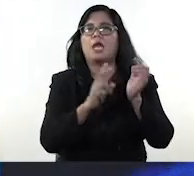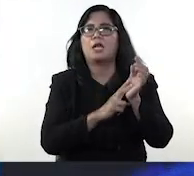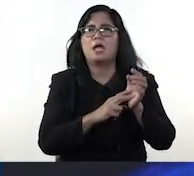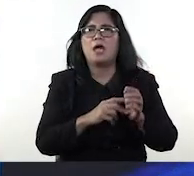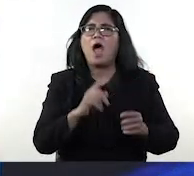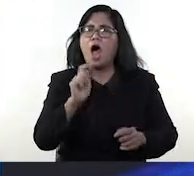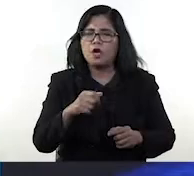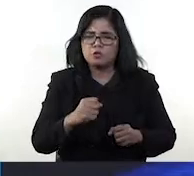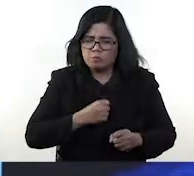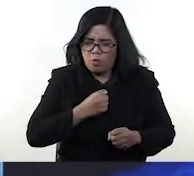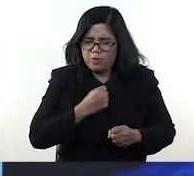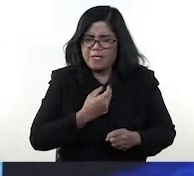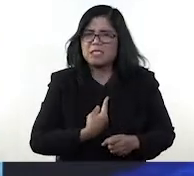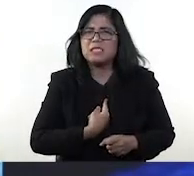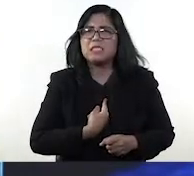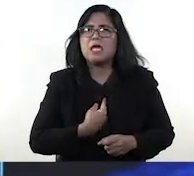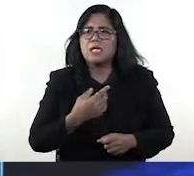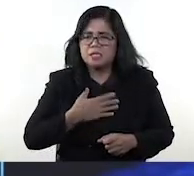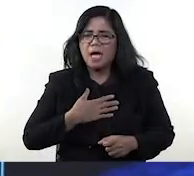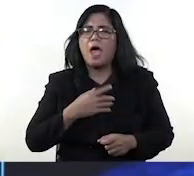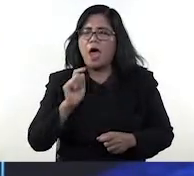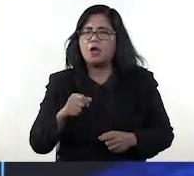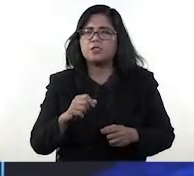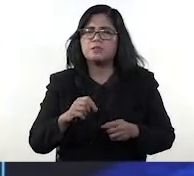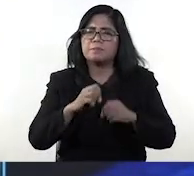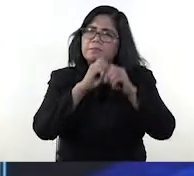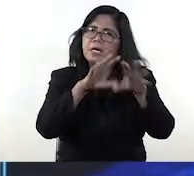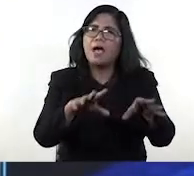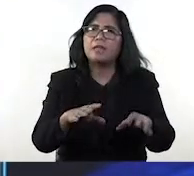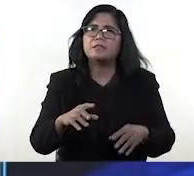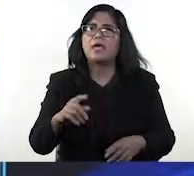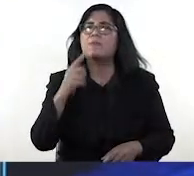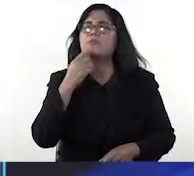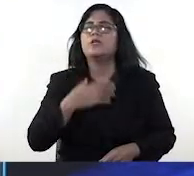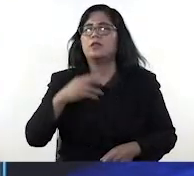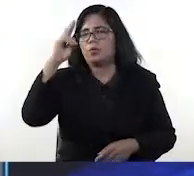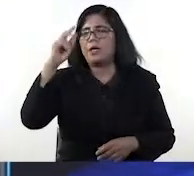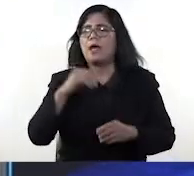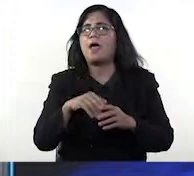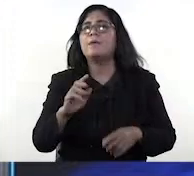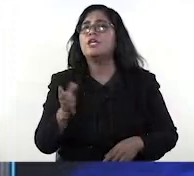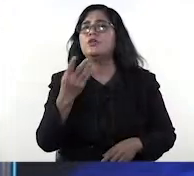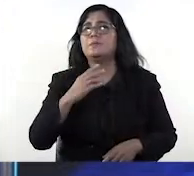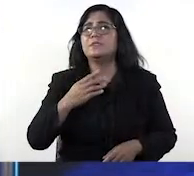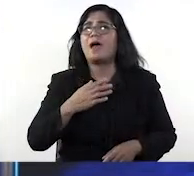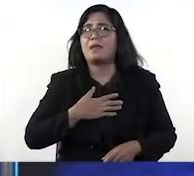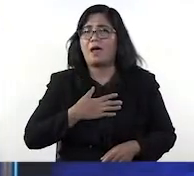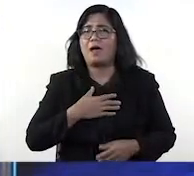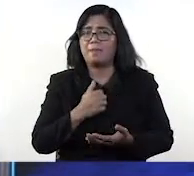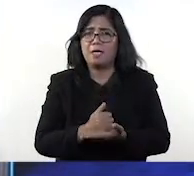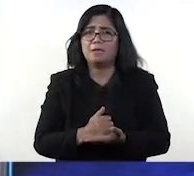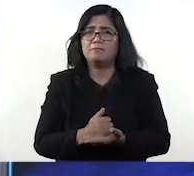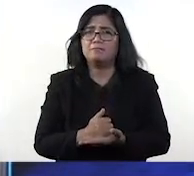ngomong sama dirimu sendiri seharusnya di berkat Saya punya Tuhan dalam hidup saya Hai saya